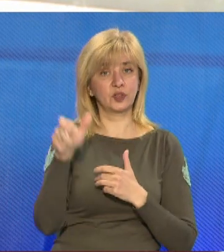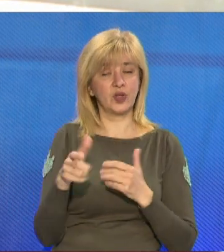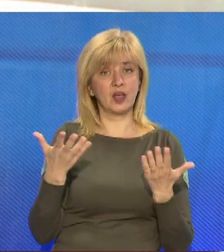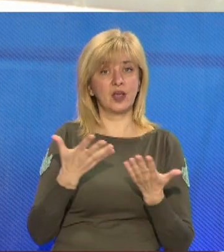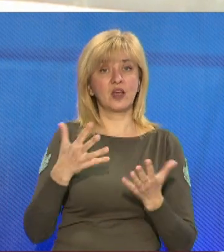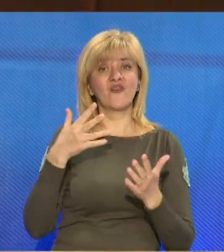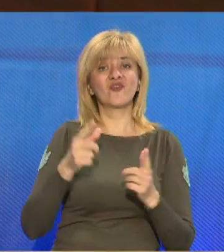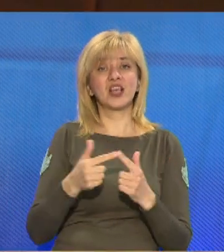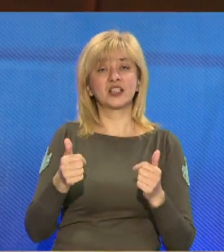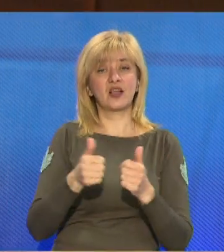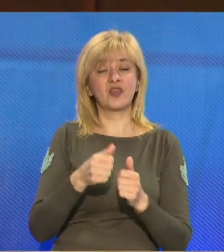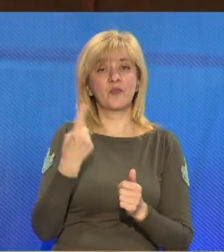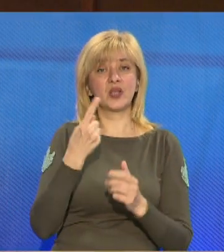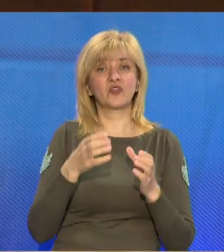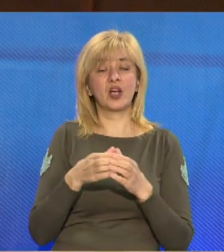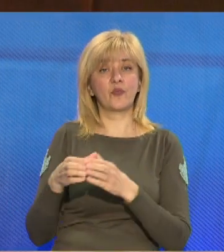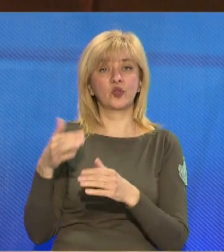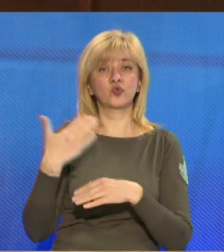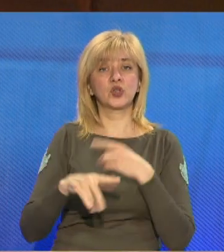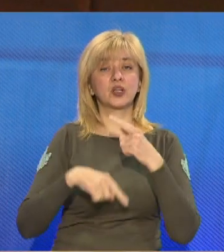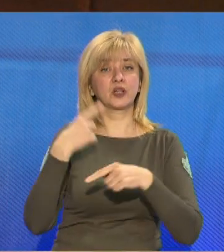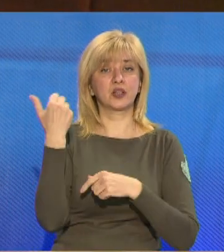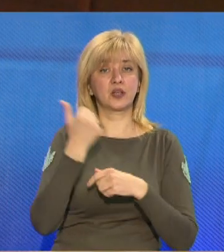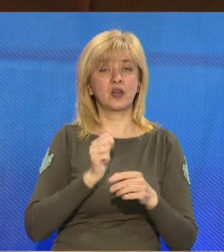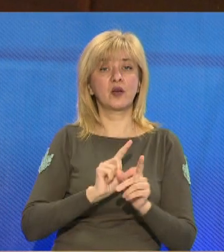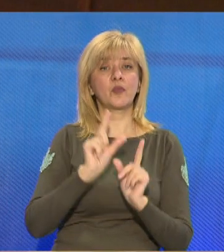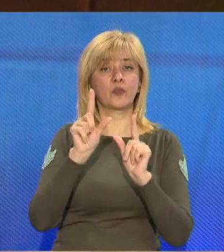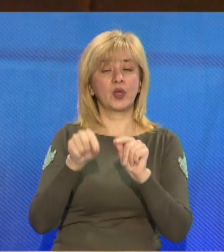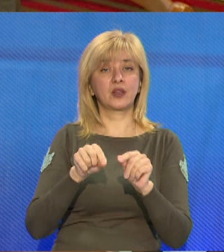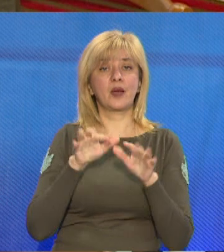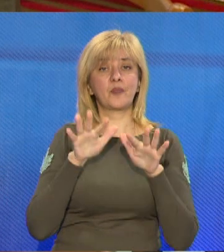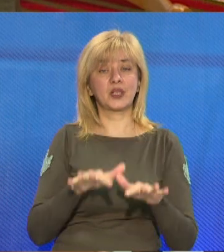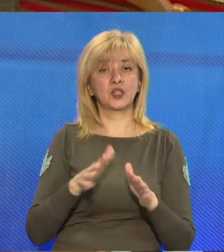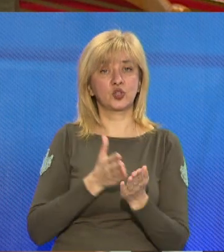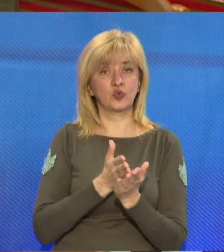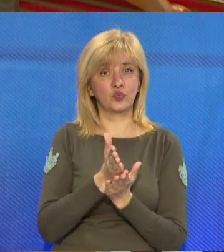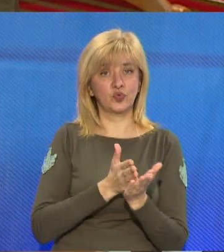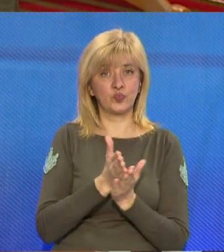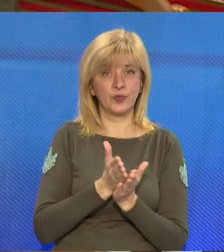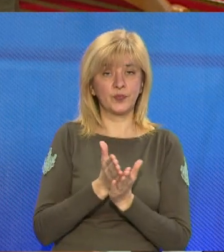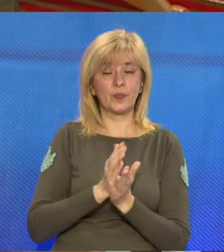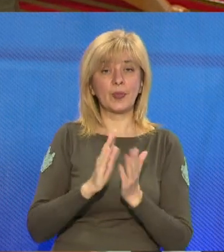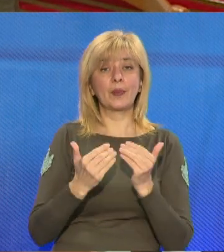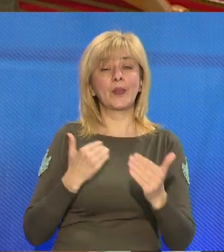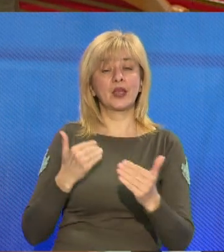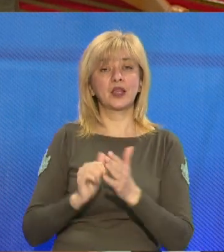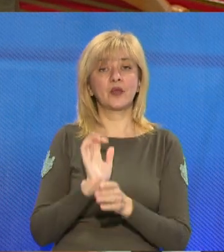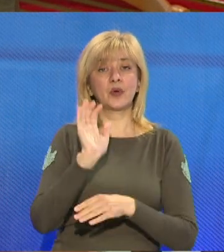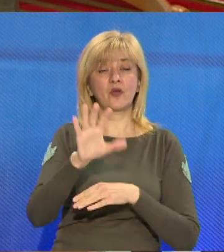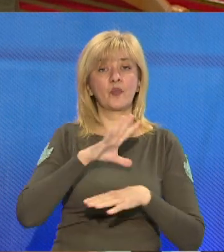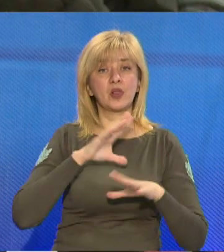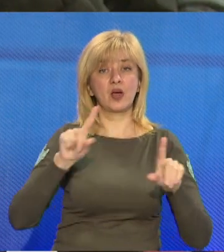у складе первых команд уже на наступном тыдні накируются до места прохождения службы. На передадні отправки для юнаков